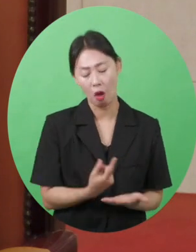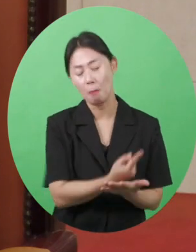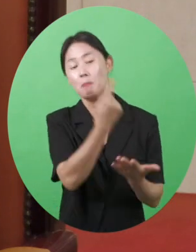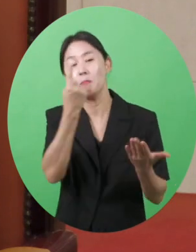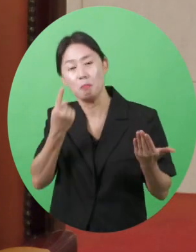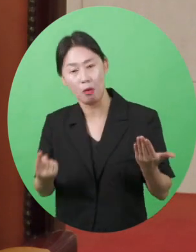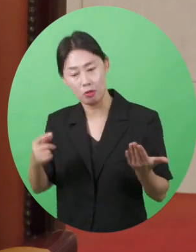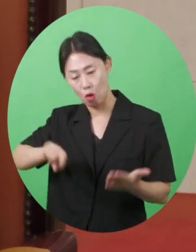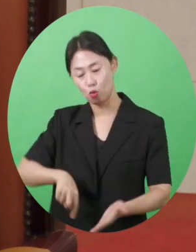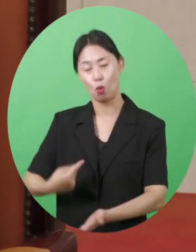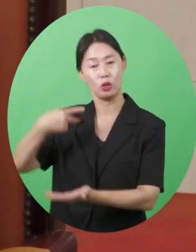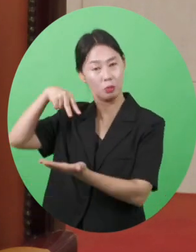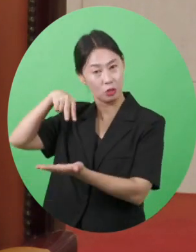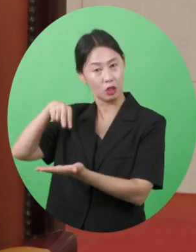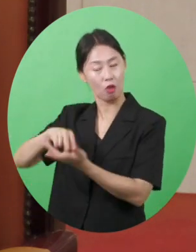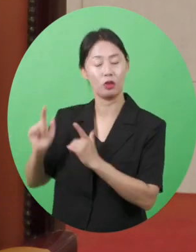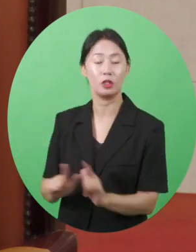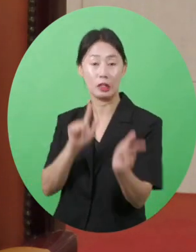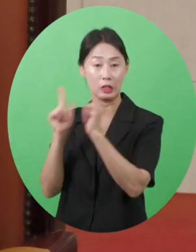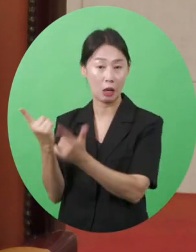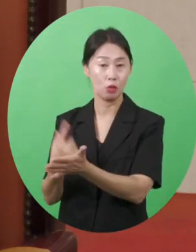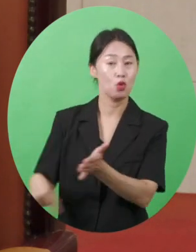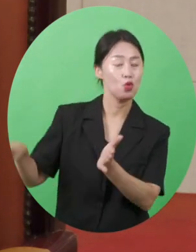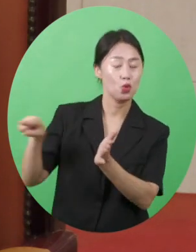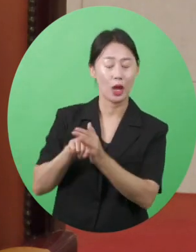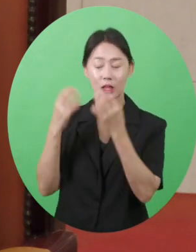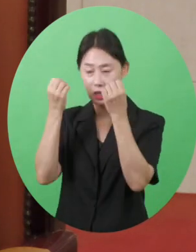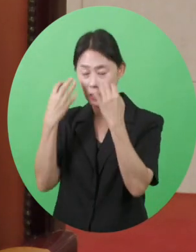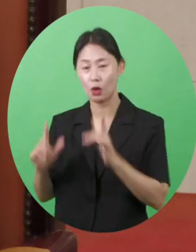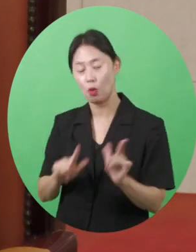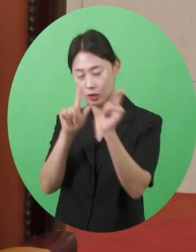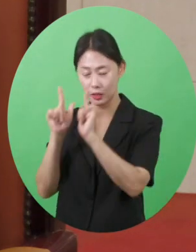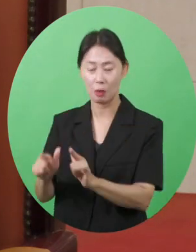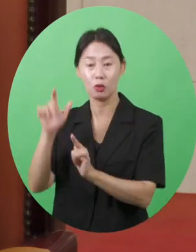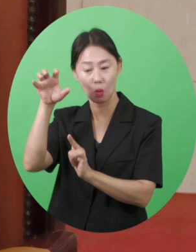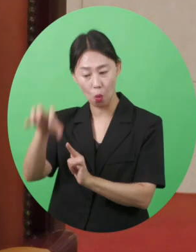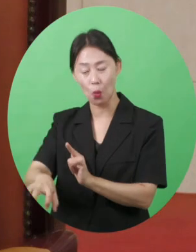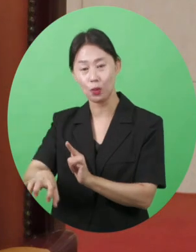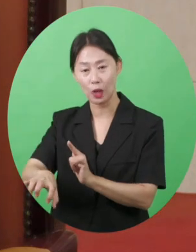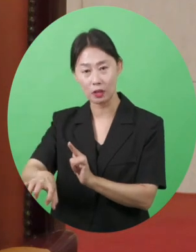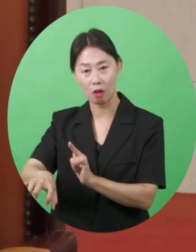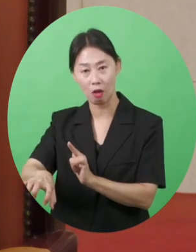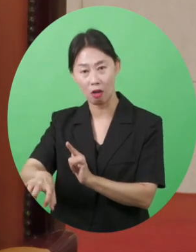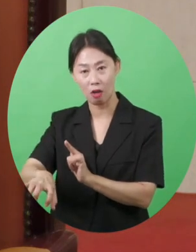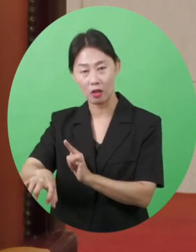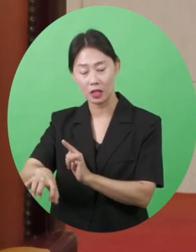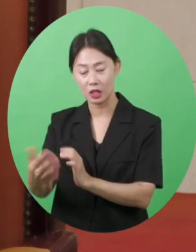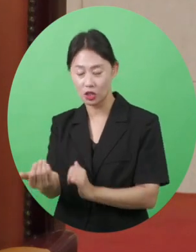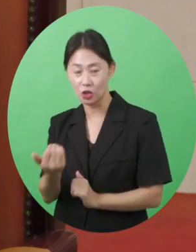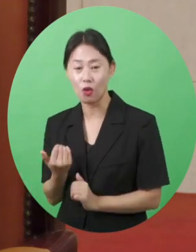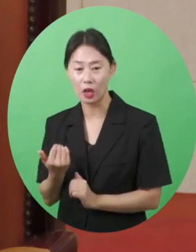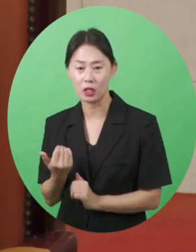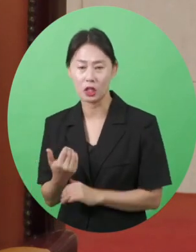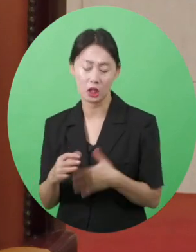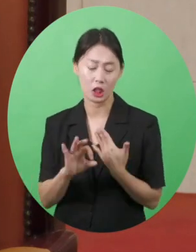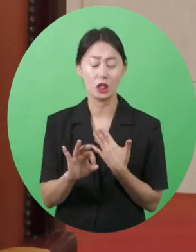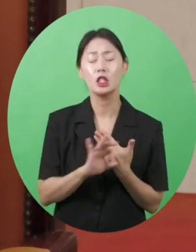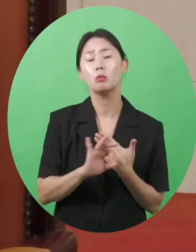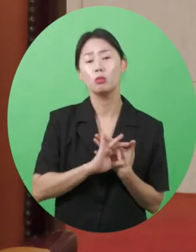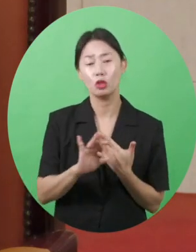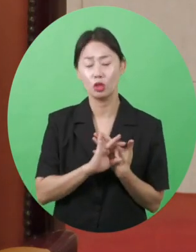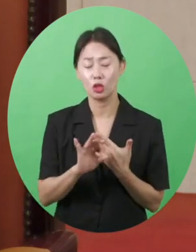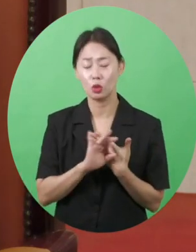벗어나서 독립적인 삶을 위한 새로운 거주 공간으로서 정착하기 전까지 일시적으로 주거 공간 및 필요한